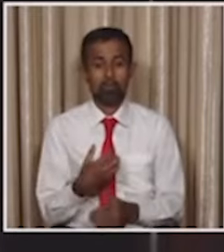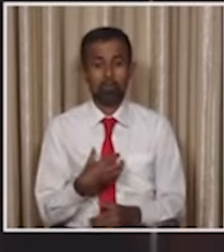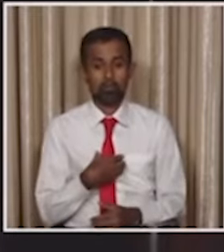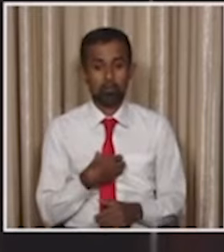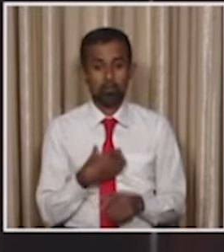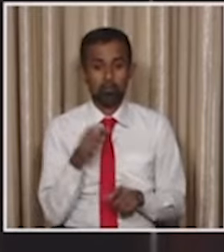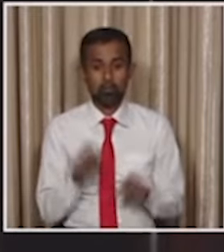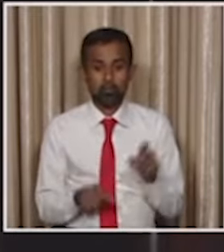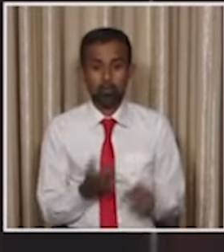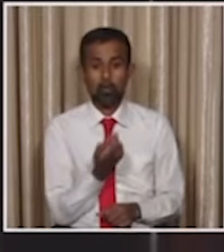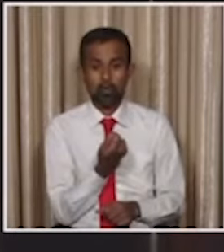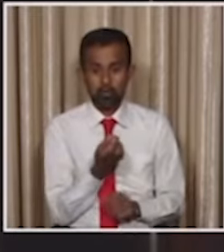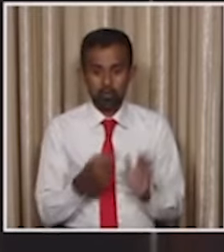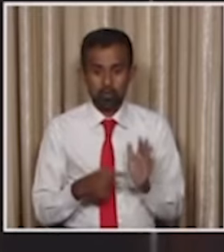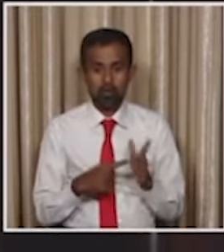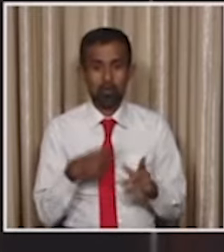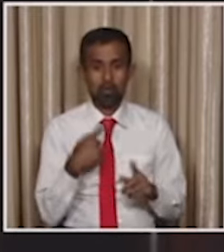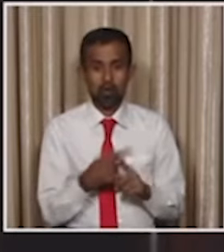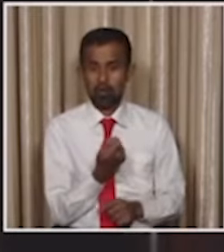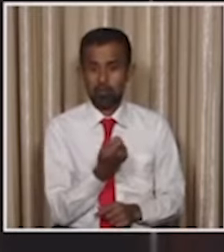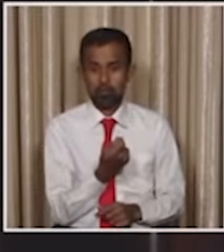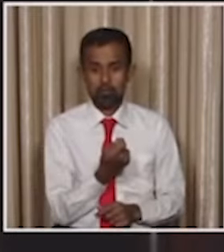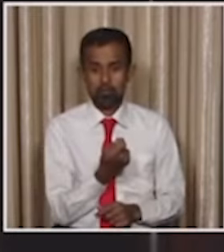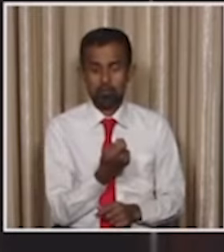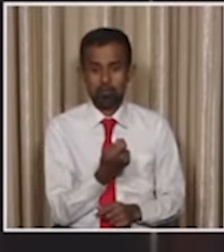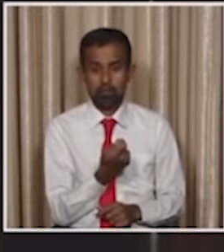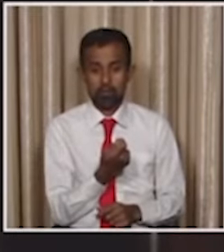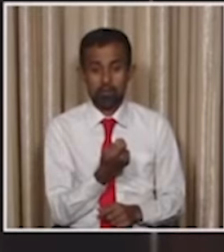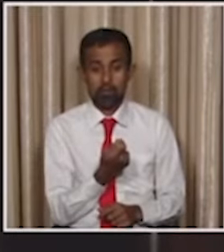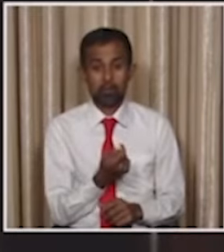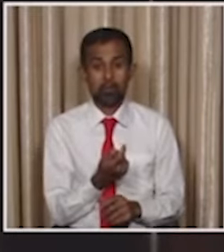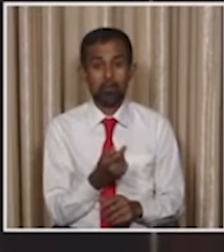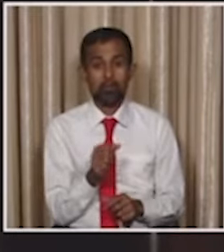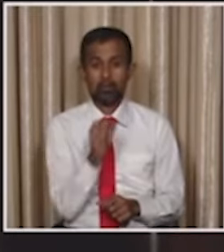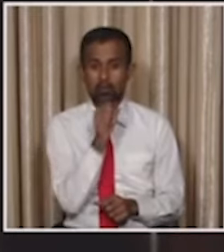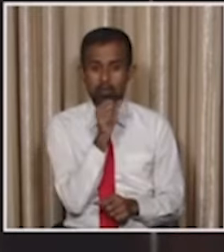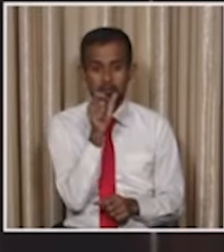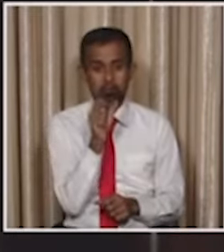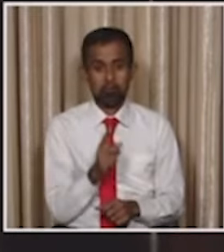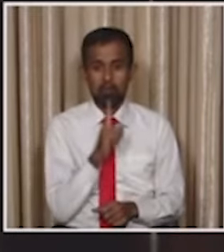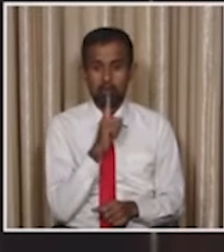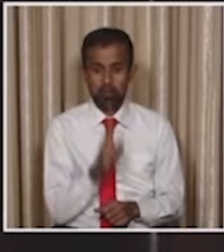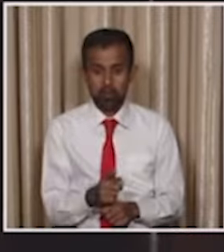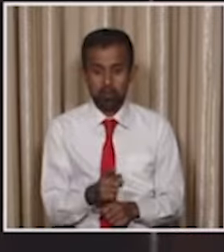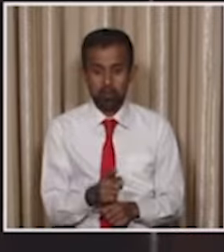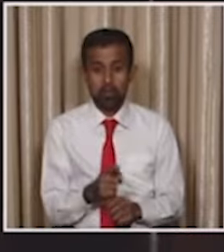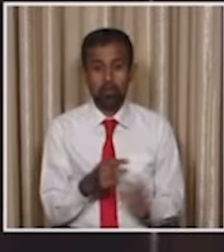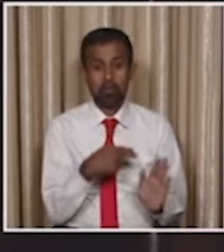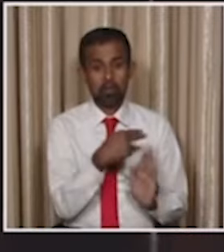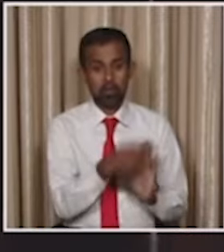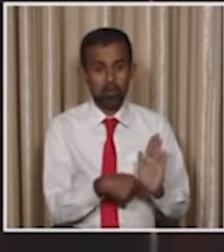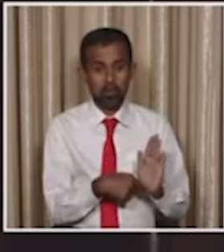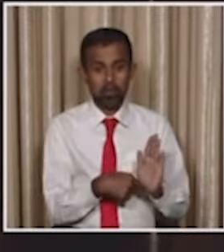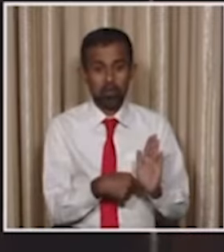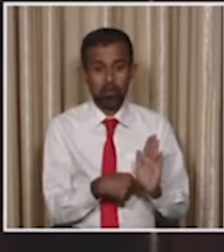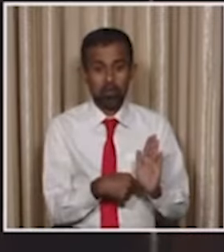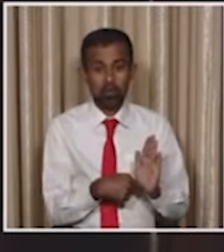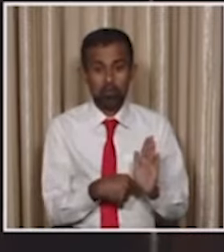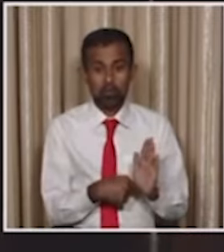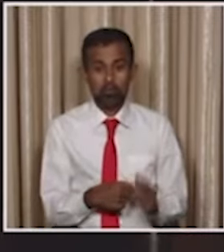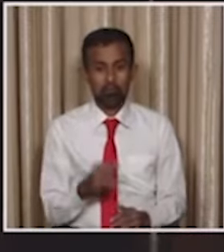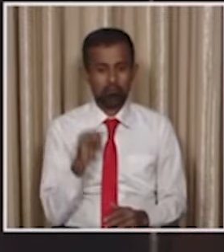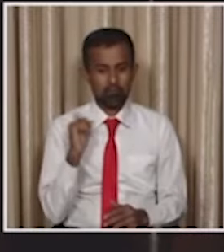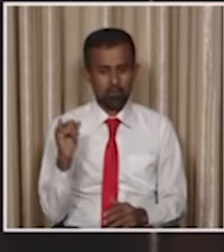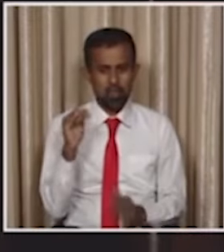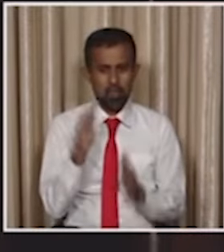මිනිස්සුගේ මුදල්, බදු මුදල්, කරුණා කරලා මේ කලාකරුන් ඉල්ලීමක් කරනවා. ජාතිය වෙනුවෙන් මුරණ්ඩු මුග්ද